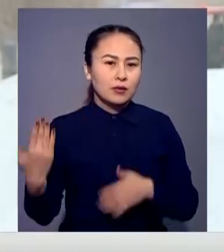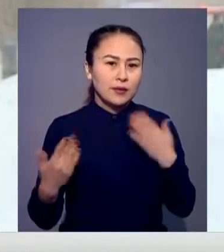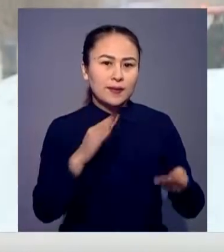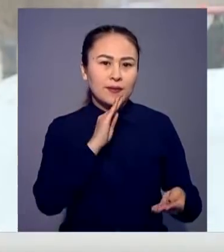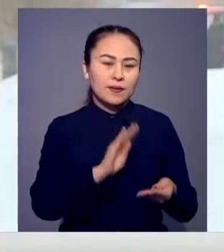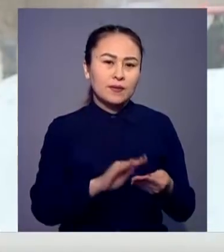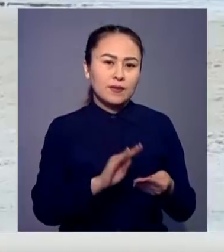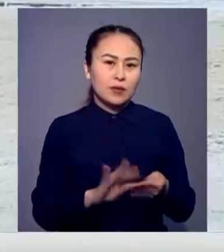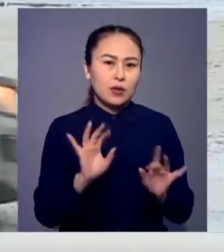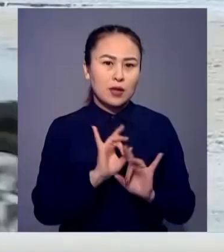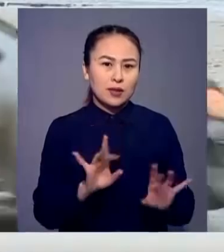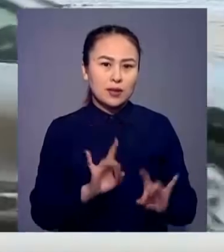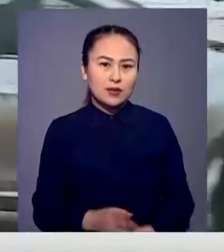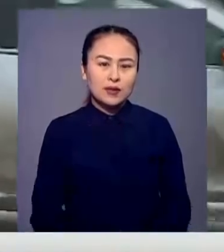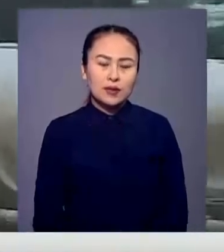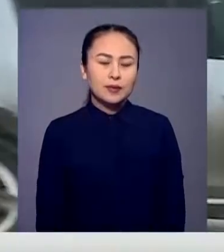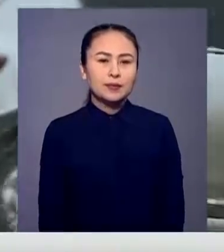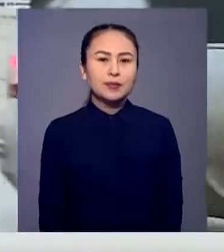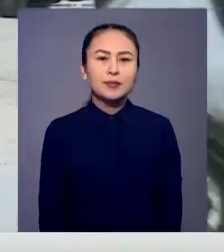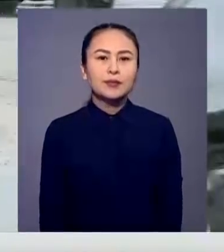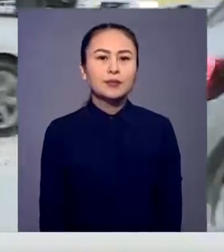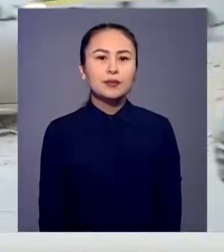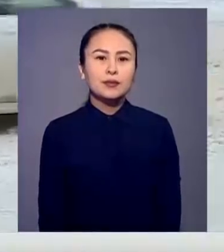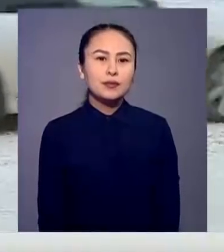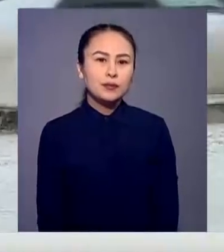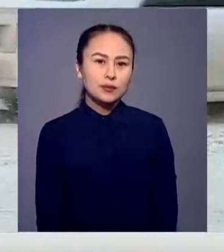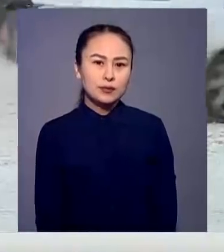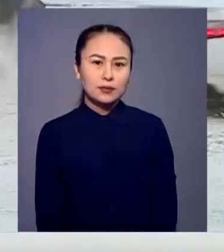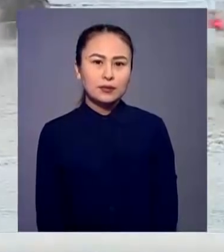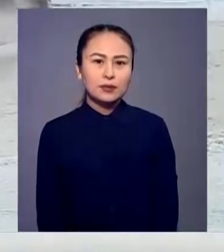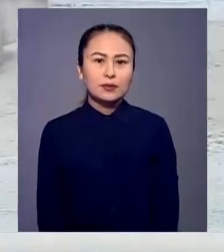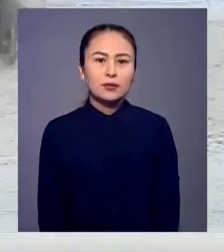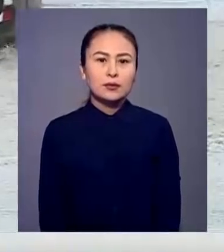Әнуарбек Мырзатайұлы, Айнадем Молдабеков, Ақтөбе, хабар 24.